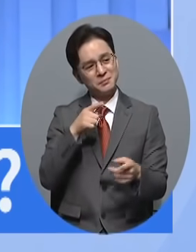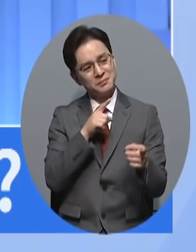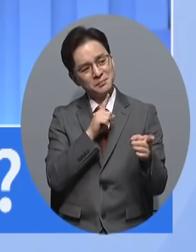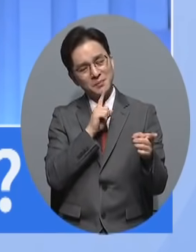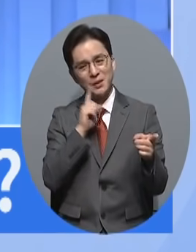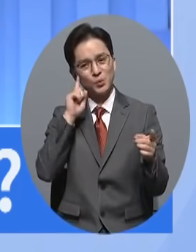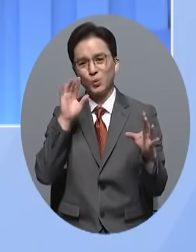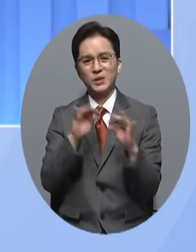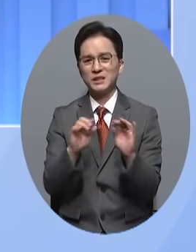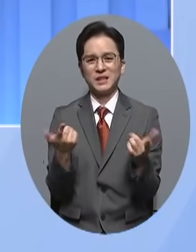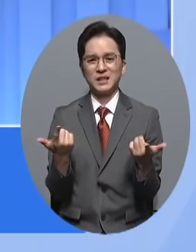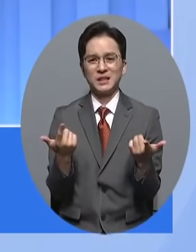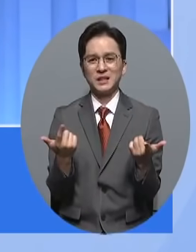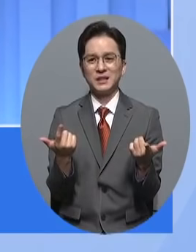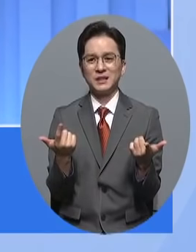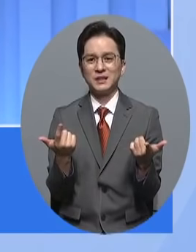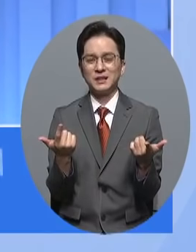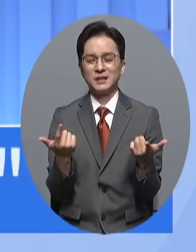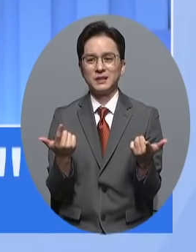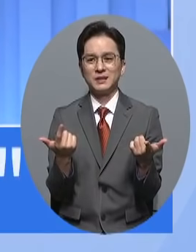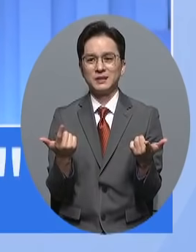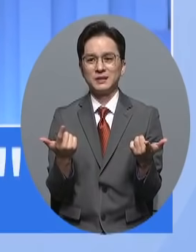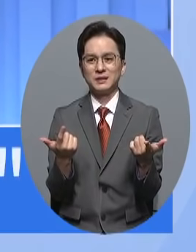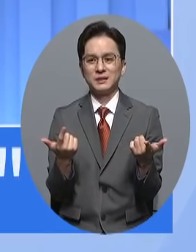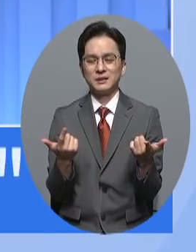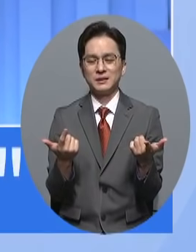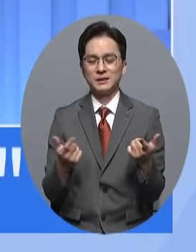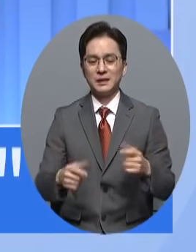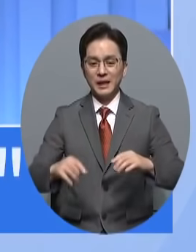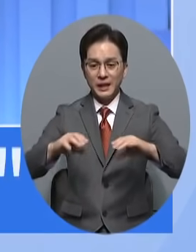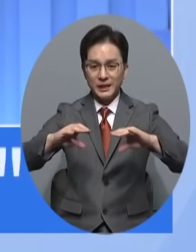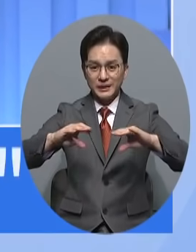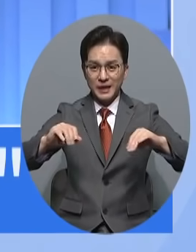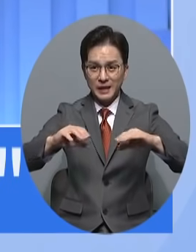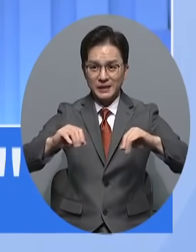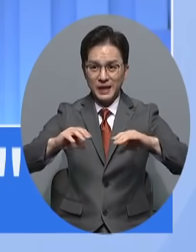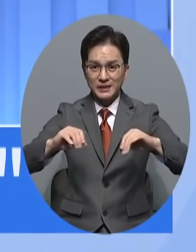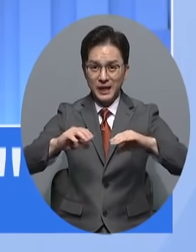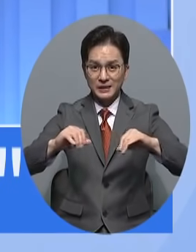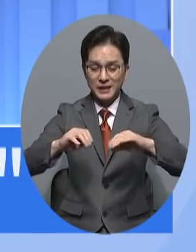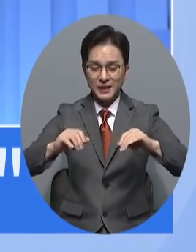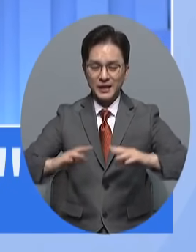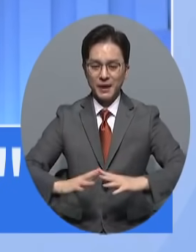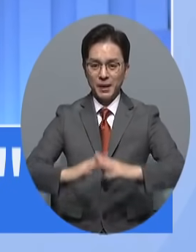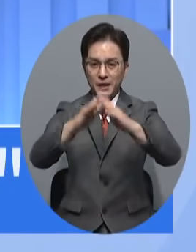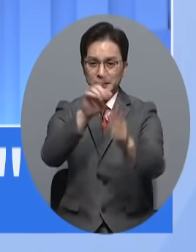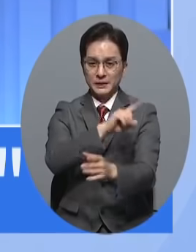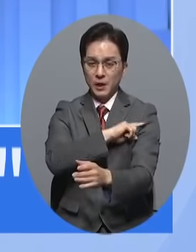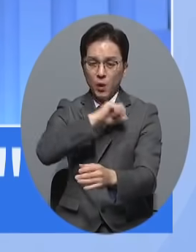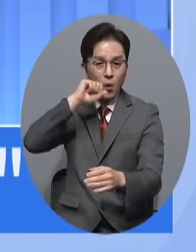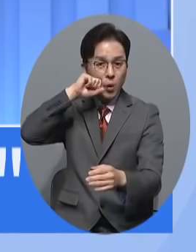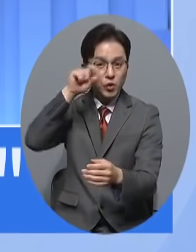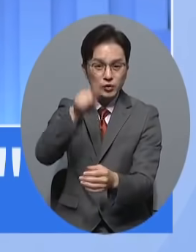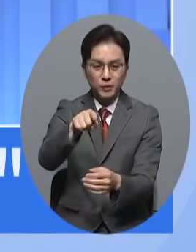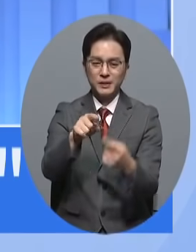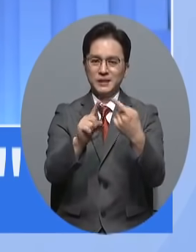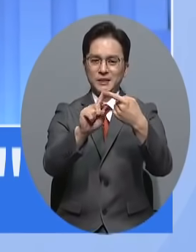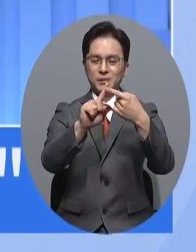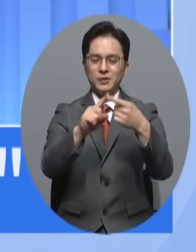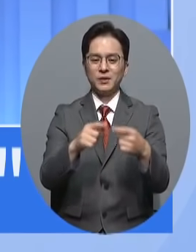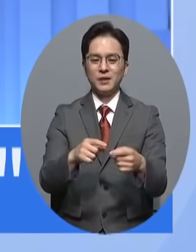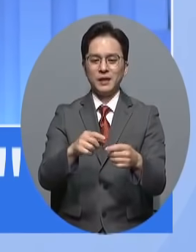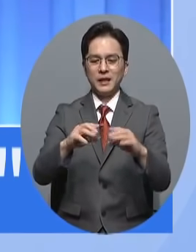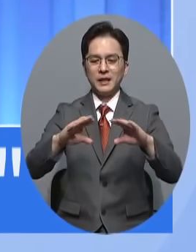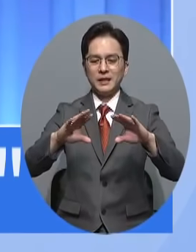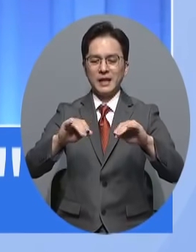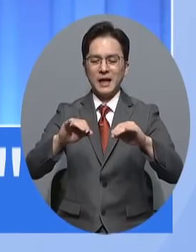사실 어떤 이 개발 사업이 세 가지가 핵심이지 않습니까? 가장 어렵다는 게 일단 땅 매입이 어렵고 그다음에 인허가가 어렵고 분양이 어렵잖아요. 이 세